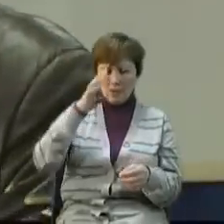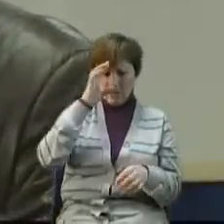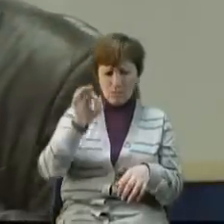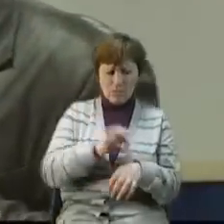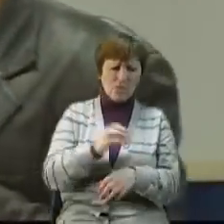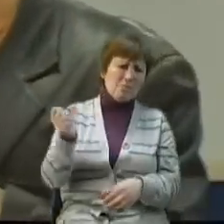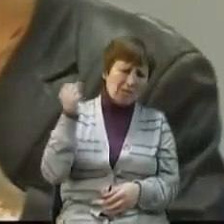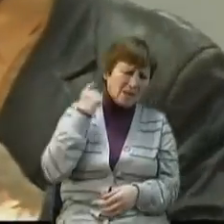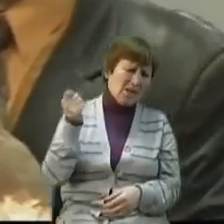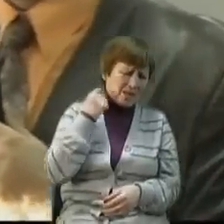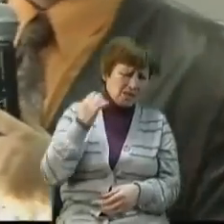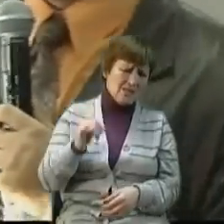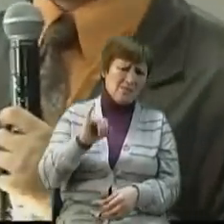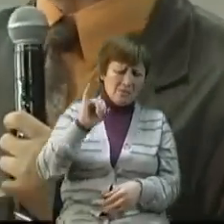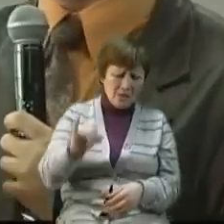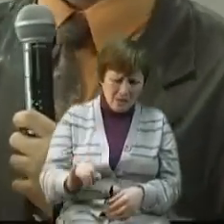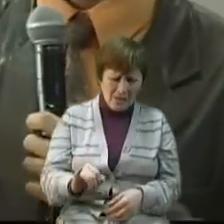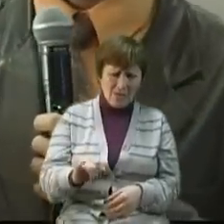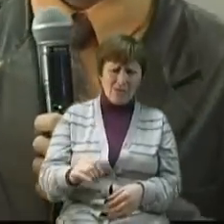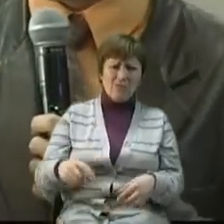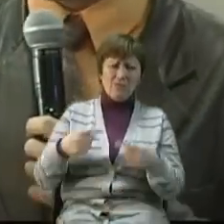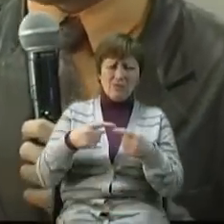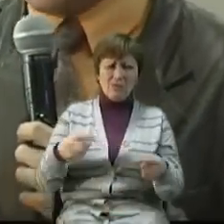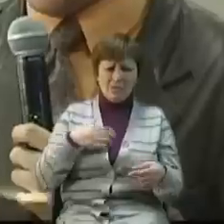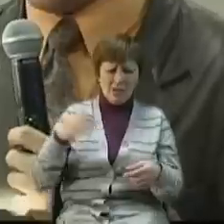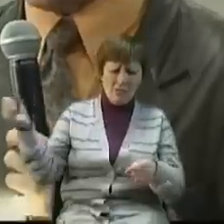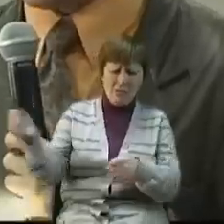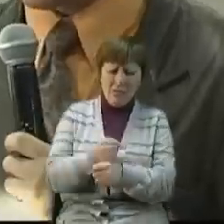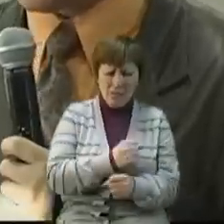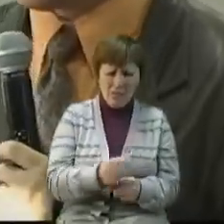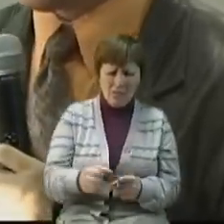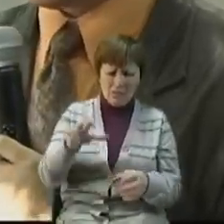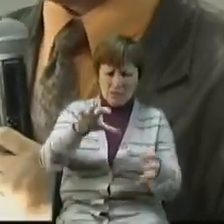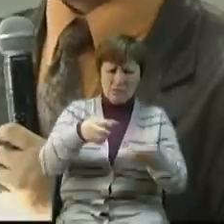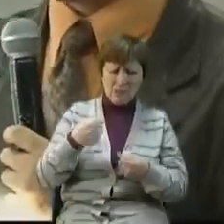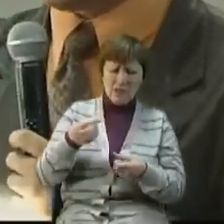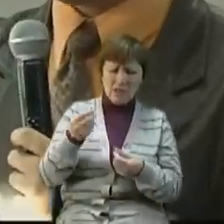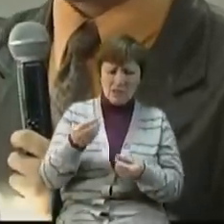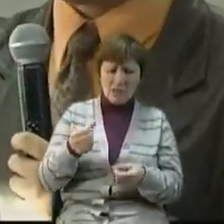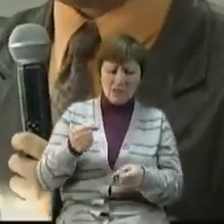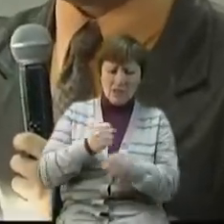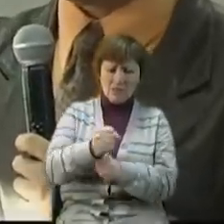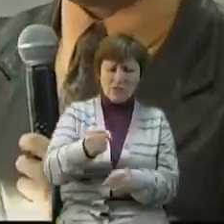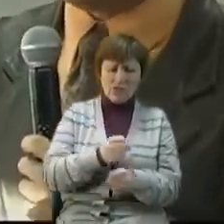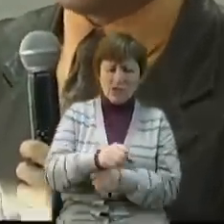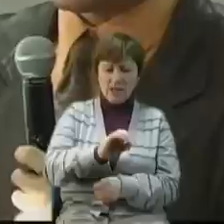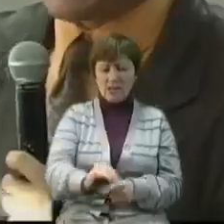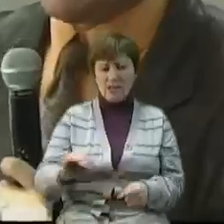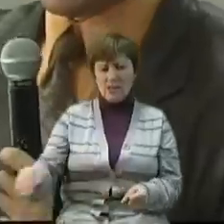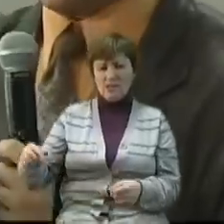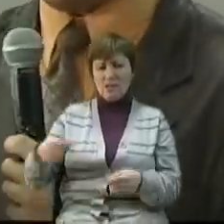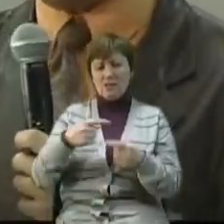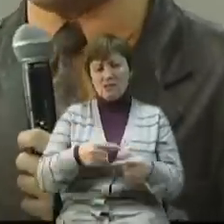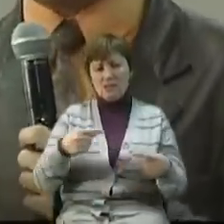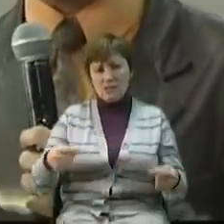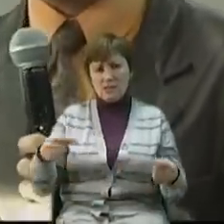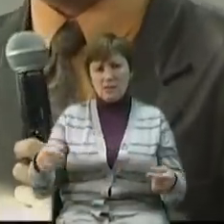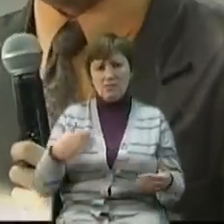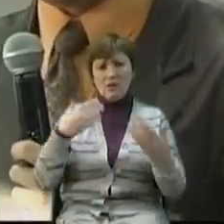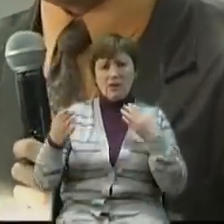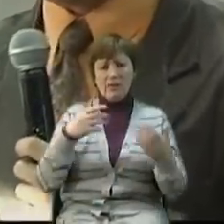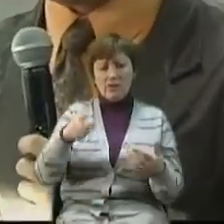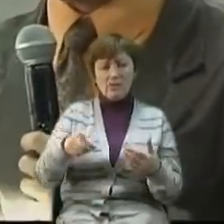сякой, он такой плохой, он меня бьет, он забирает деньги, он обижает детей и так далее, поговорите с ним, вы же